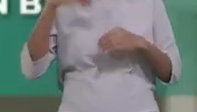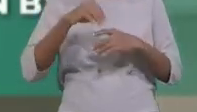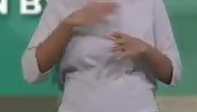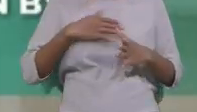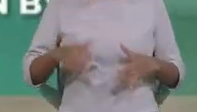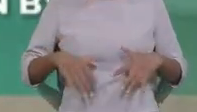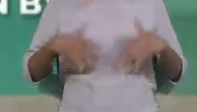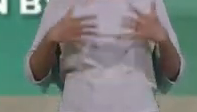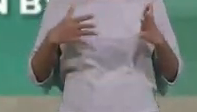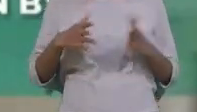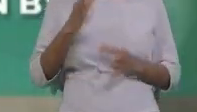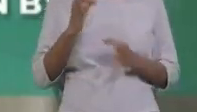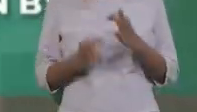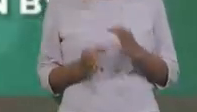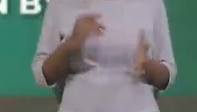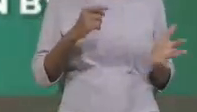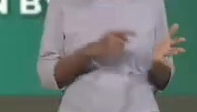pourrais appliquer dans ma vie?